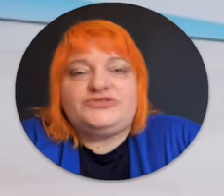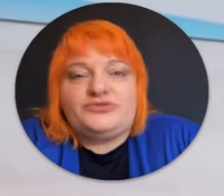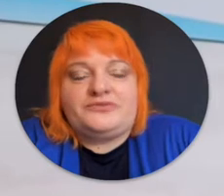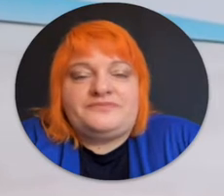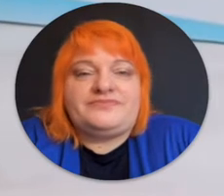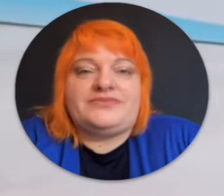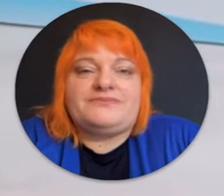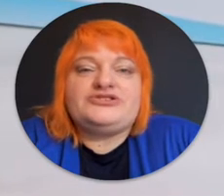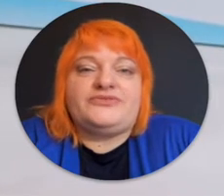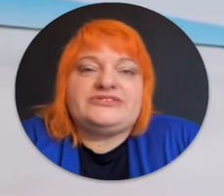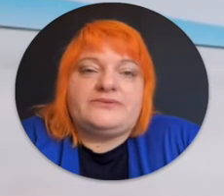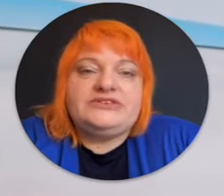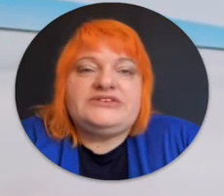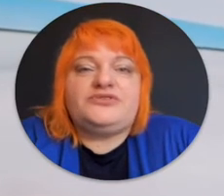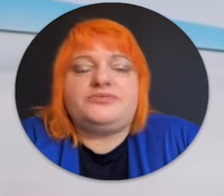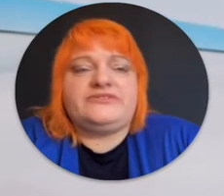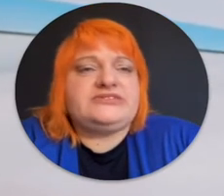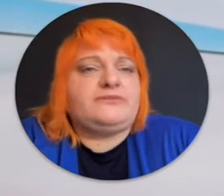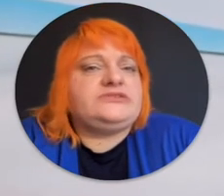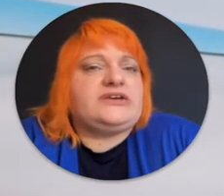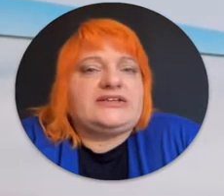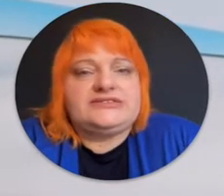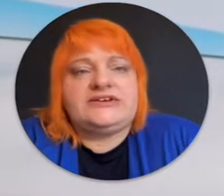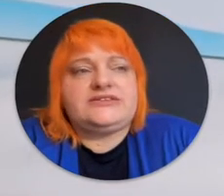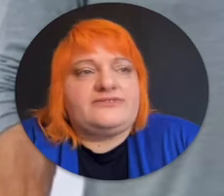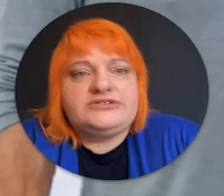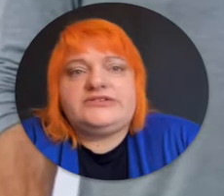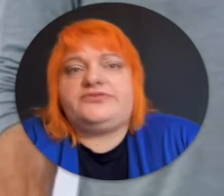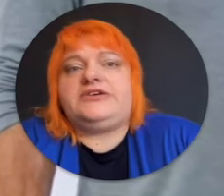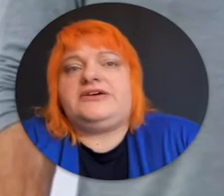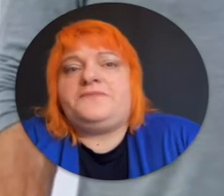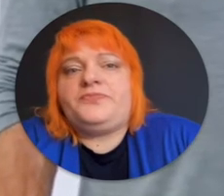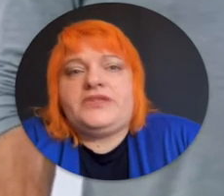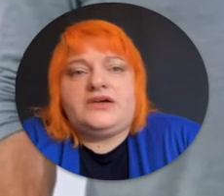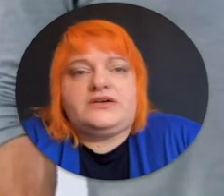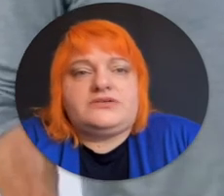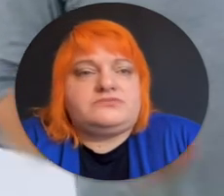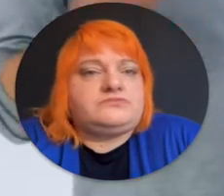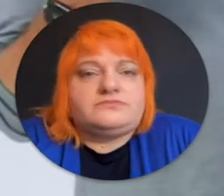к месту большого события, крупного события, концерта, выставки,